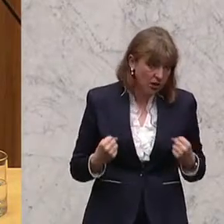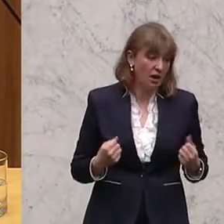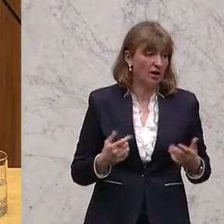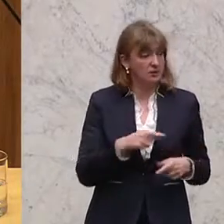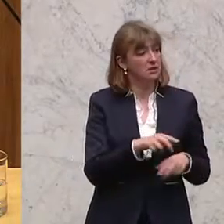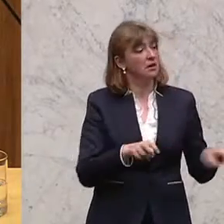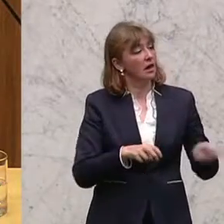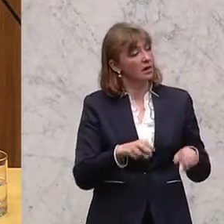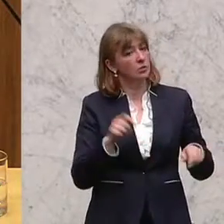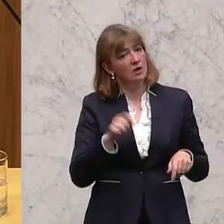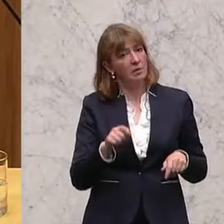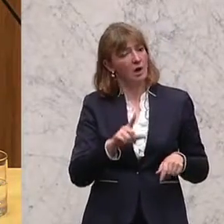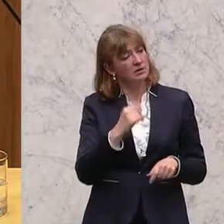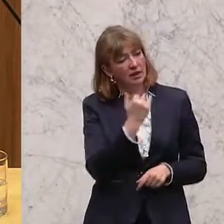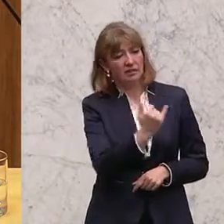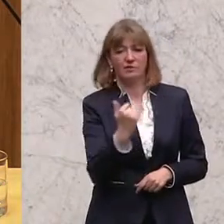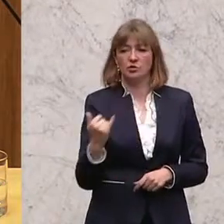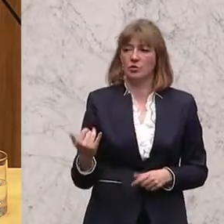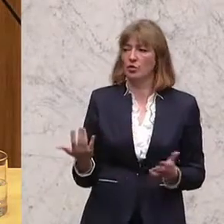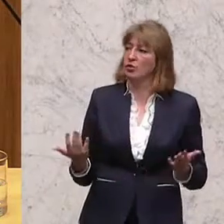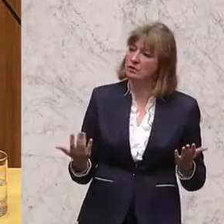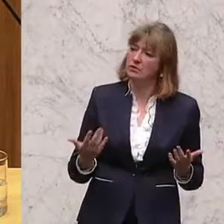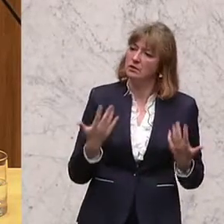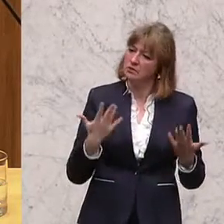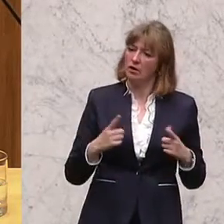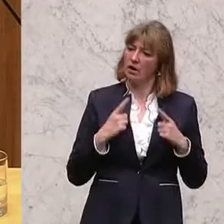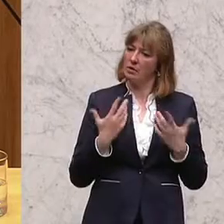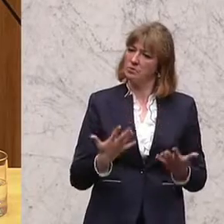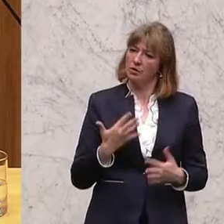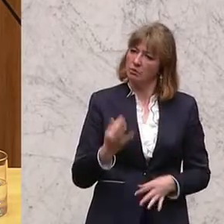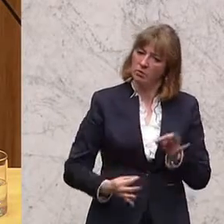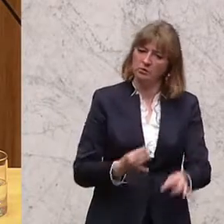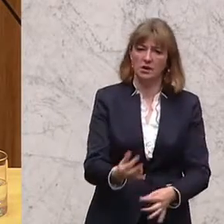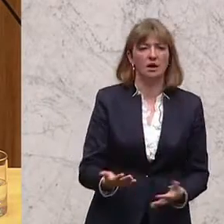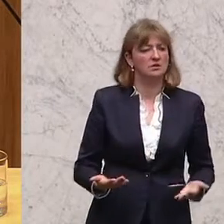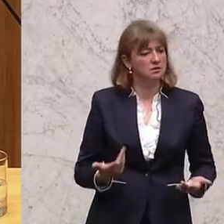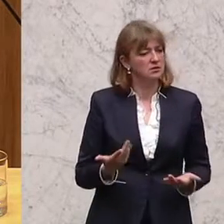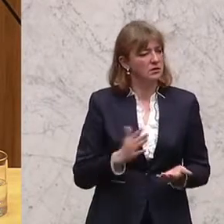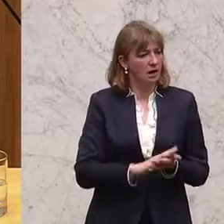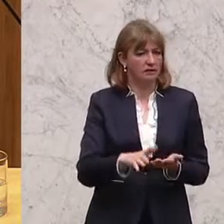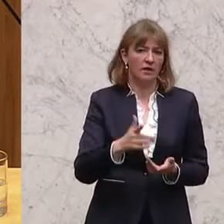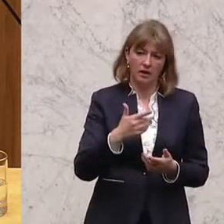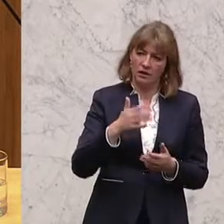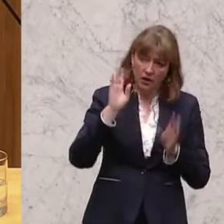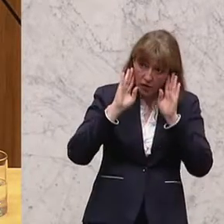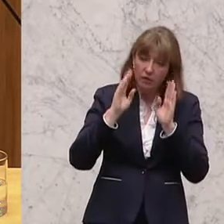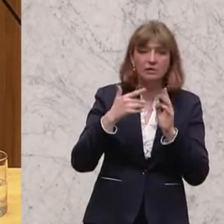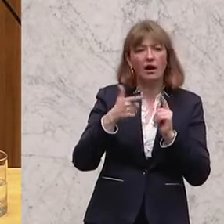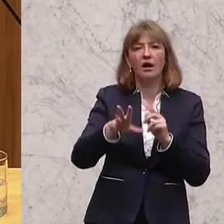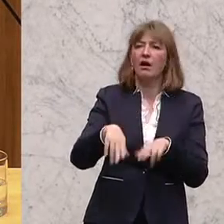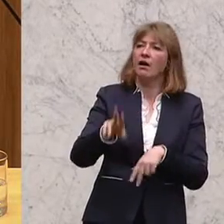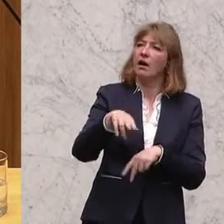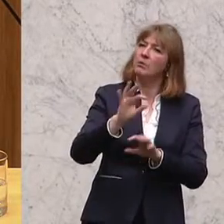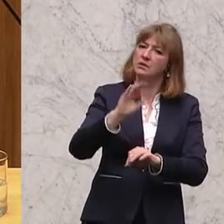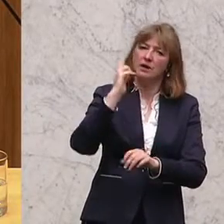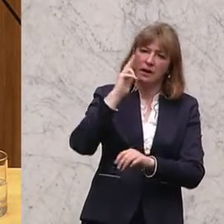Sie als Regierungsabgeordnete, als Individuen sozusagen auch erleben in so einem Prozess, wo man einfach Menschen in einem Hearing besser kennenlernt und daraus dann